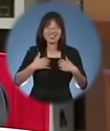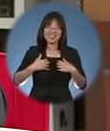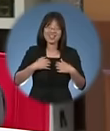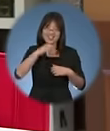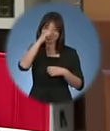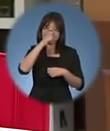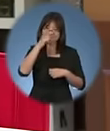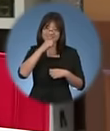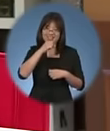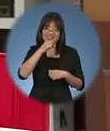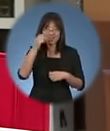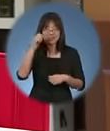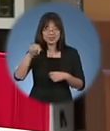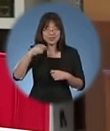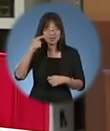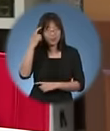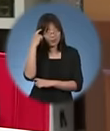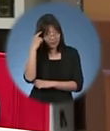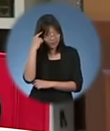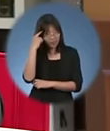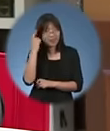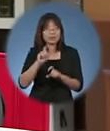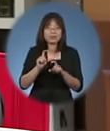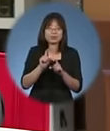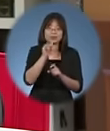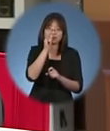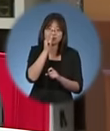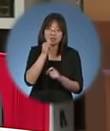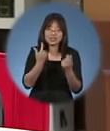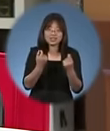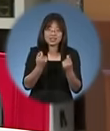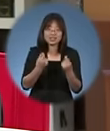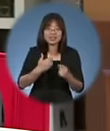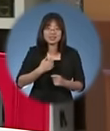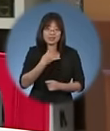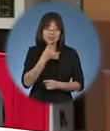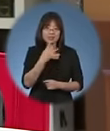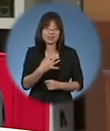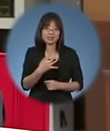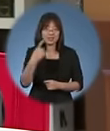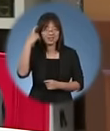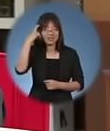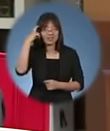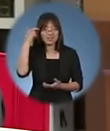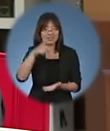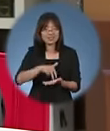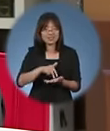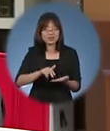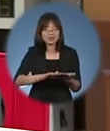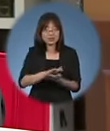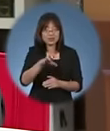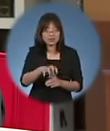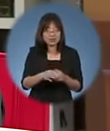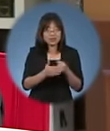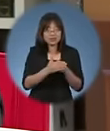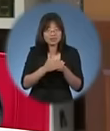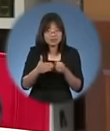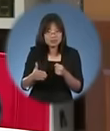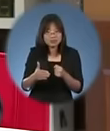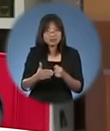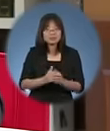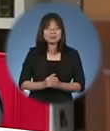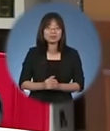좋아하고 재밌고 다음에 뭐 할까 그런 고민도 하고 그런 나만의 정신적인 그런 놀이터였기 때문에 그래서